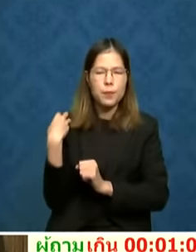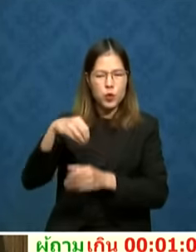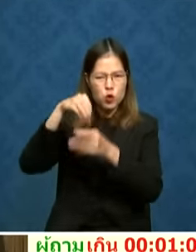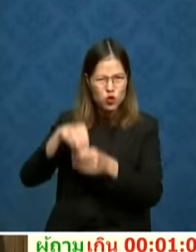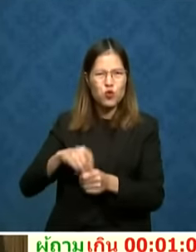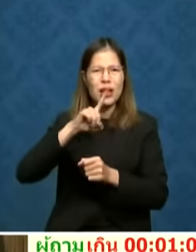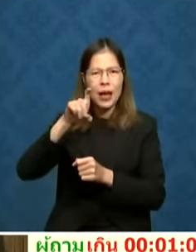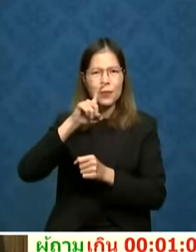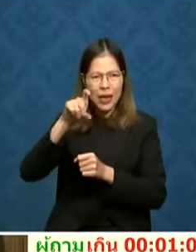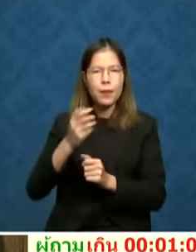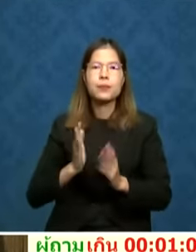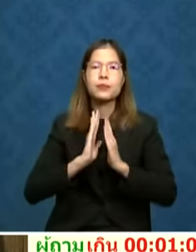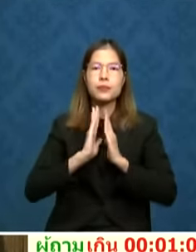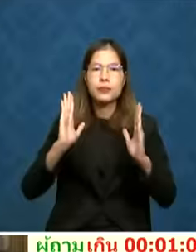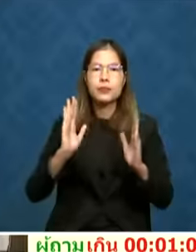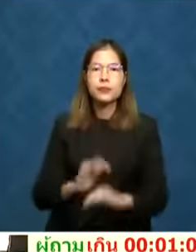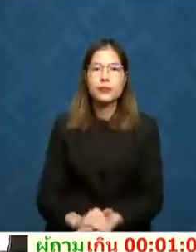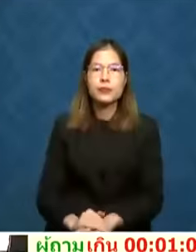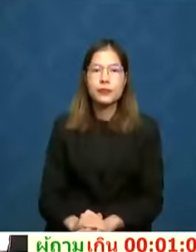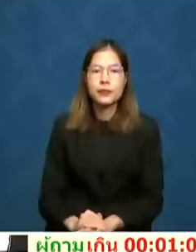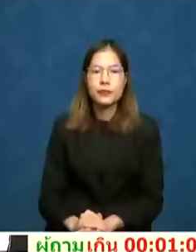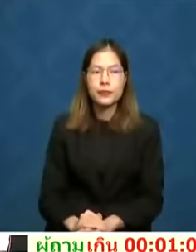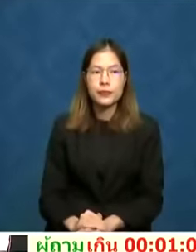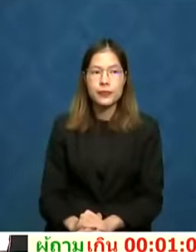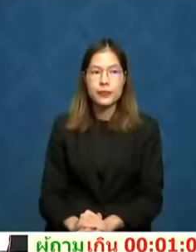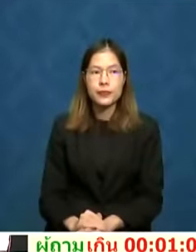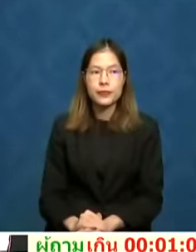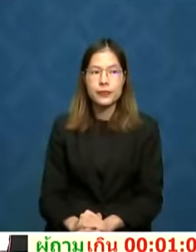คำถามค่ะขบคุณค่ะ